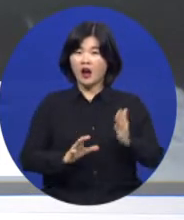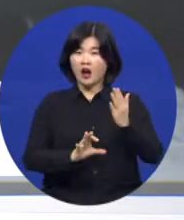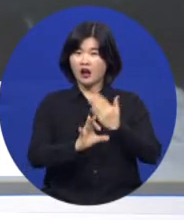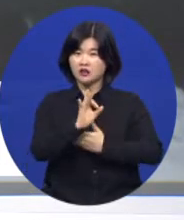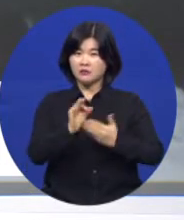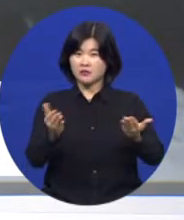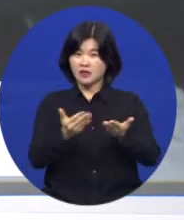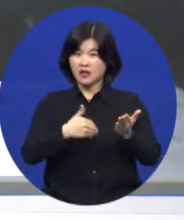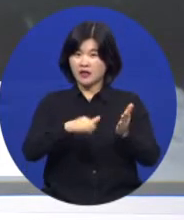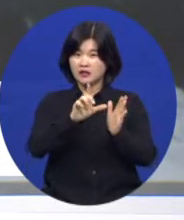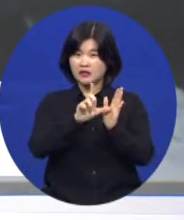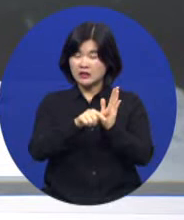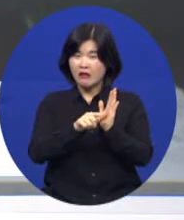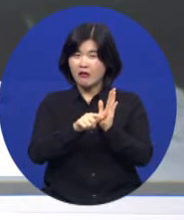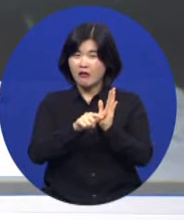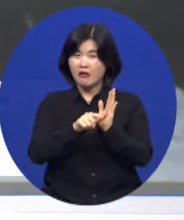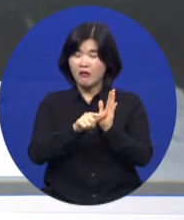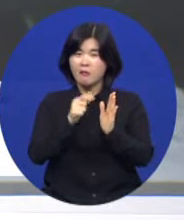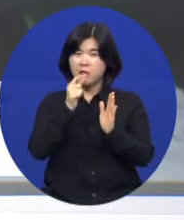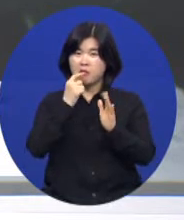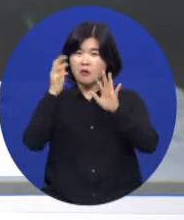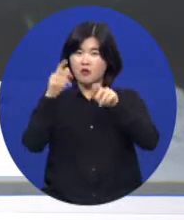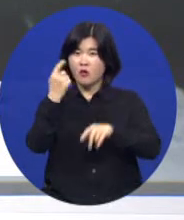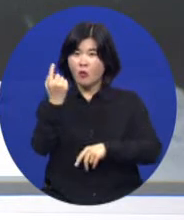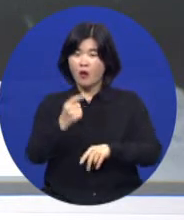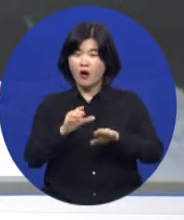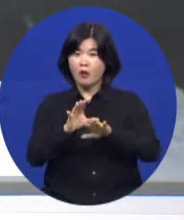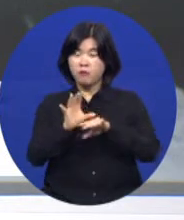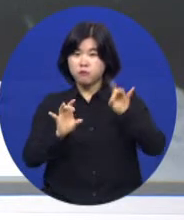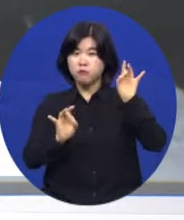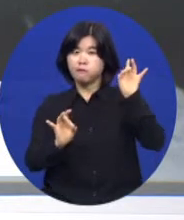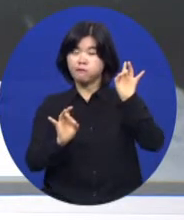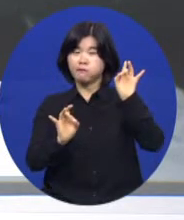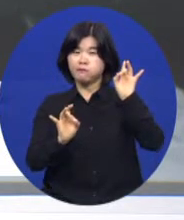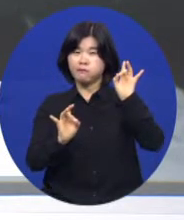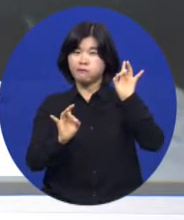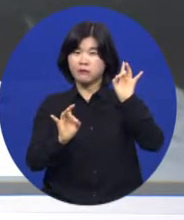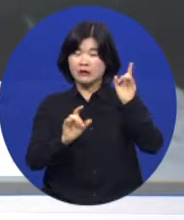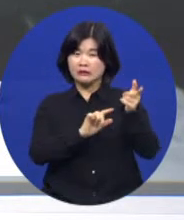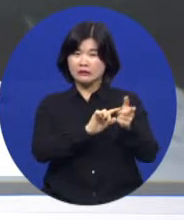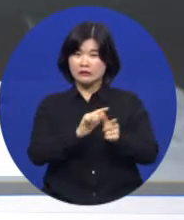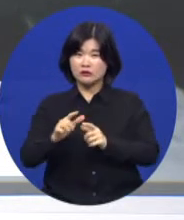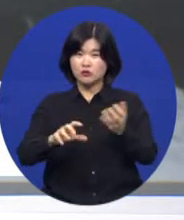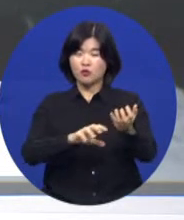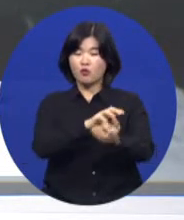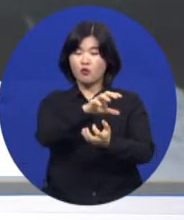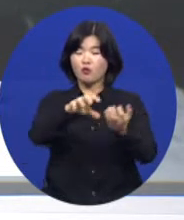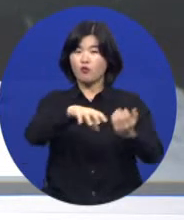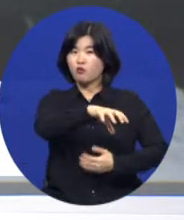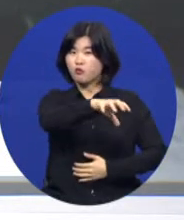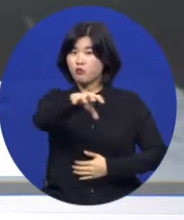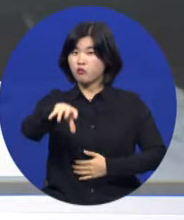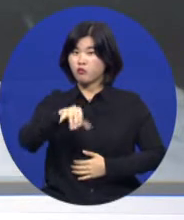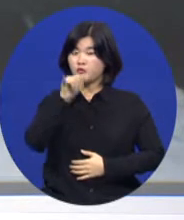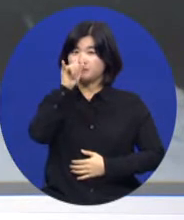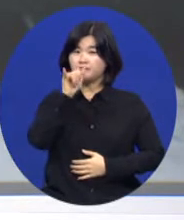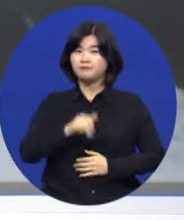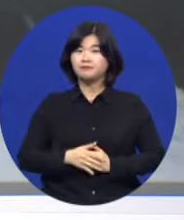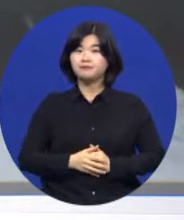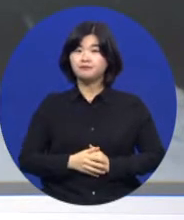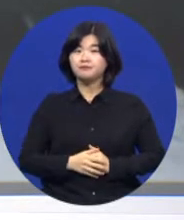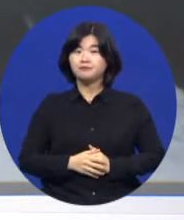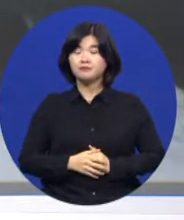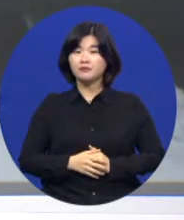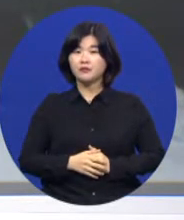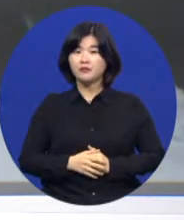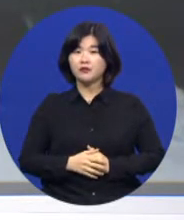출근 시간에 눈이 집중적으로 쏟아지면서 차량들이 옴싹달싹 못하는 등 곳곳에서 혼란이 이어졌습니다. 김항섭